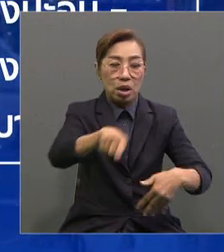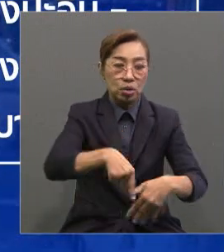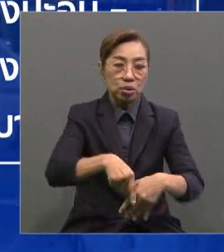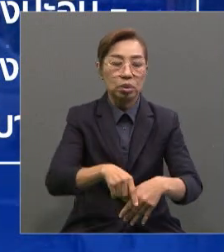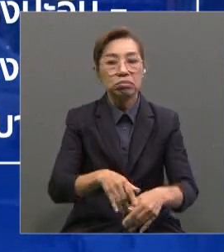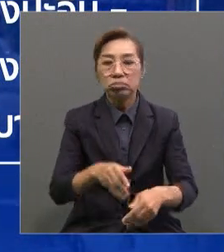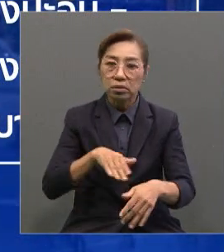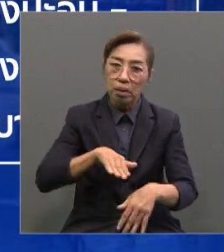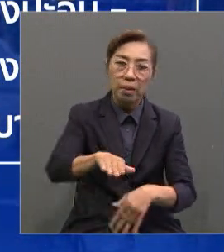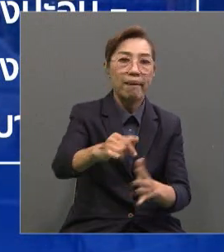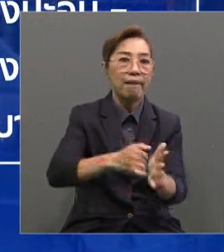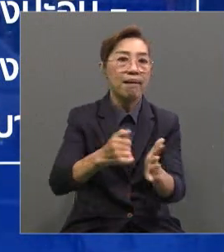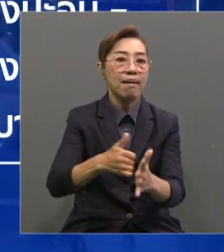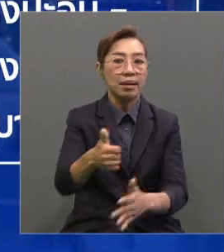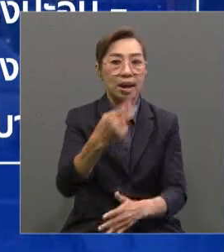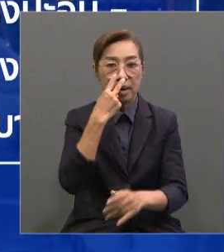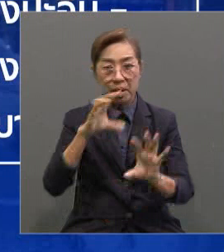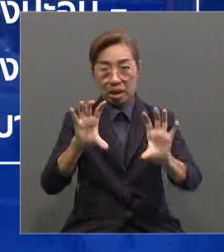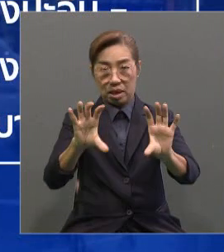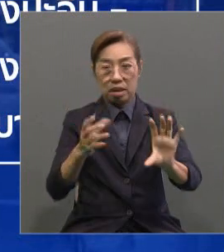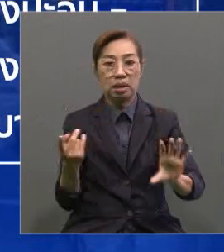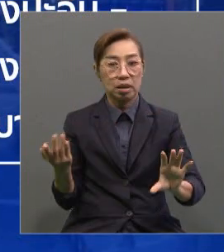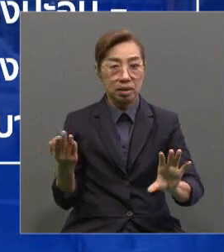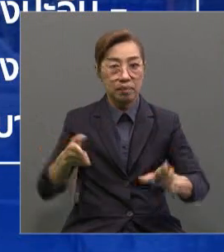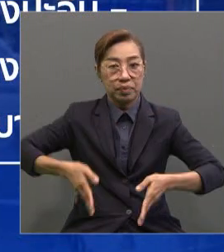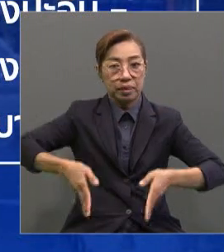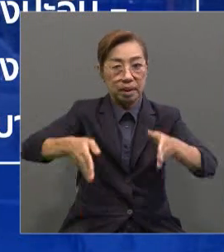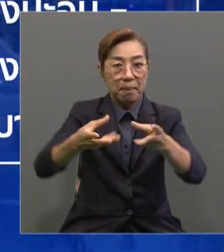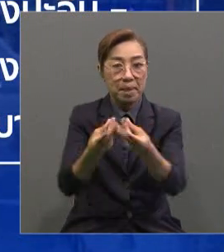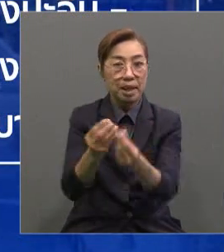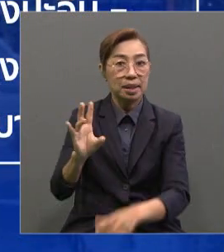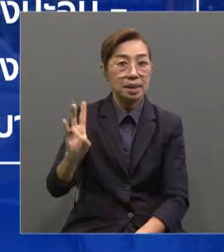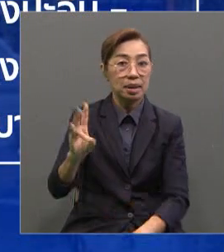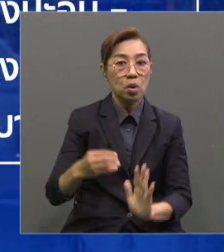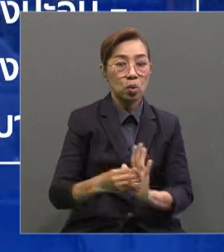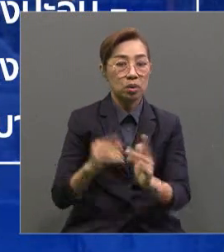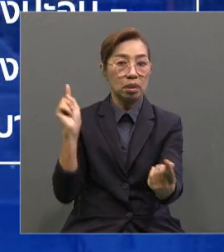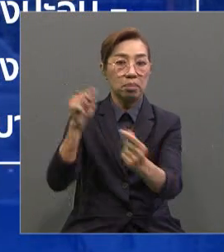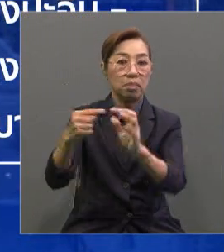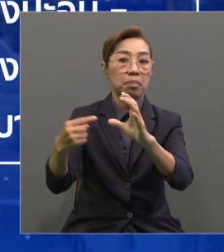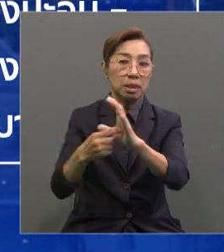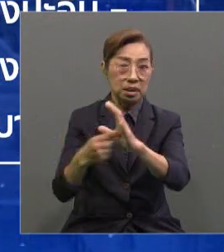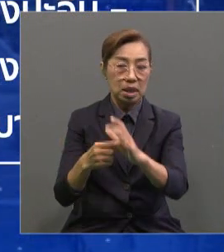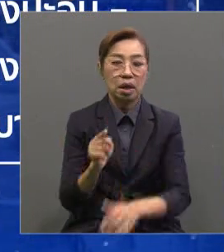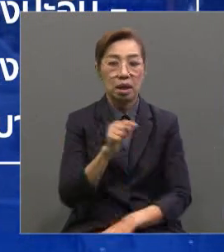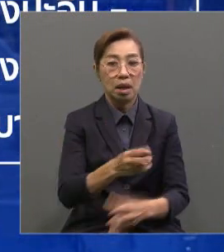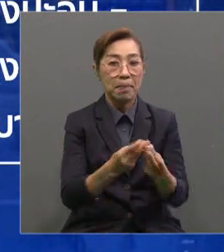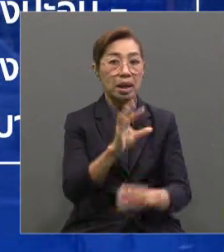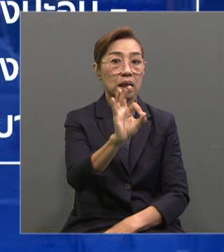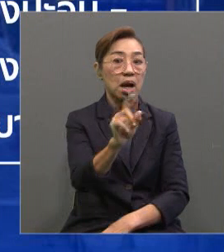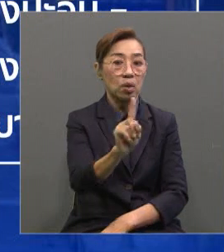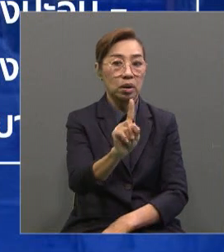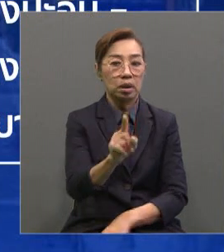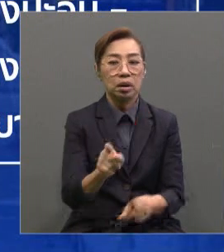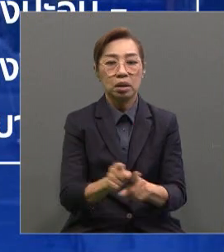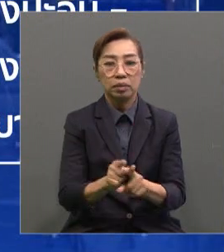ทางได้สะดวกรวดเร็วยิ่งขึ้นอย่างกราฟิกที่เห็นเนี่ยนะมอเตอร์เวย์หมายเลข 7ก็คือกรุงเทพฯไปที่เมืองพัทยาส่วนมอเตอร์เวย์หมายเลข 9เนี่ยนะ